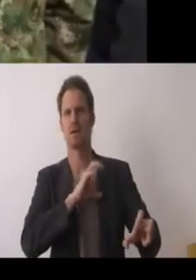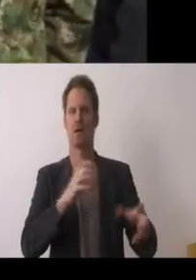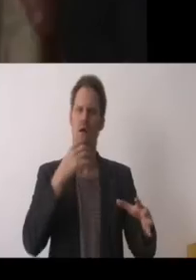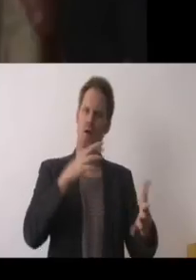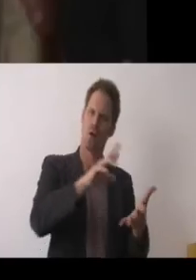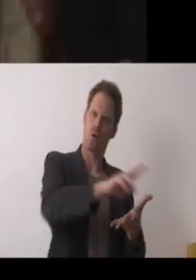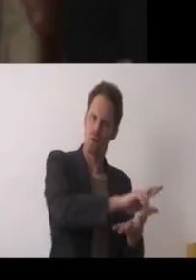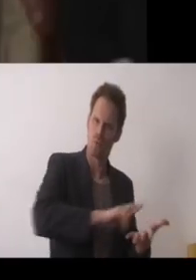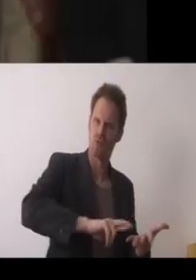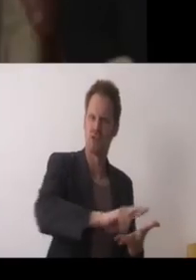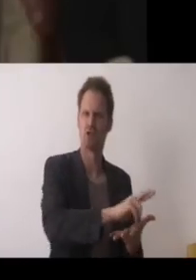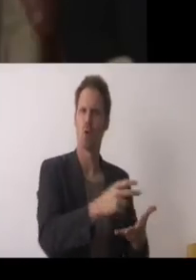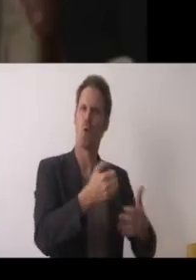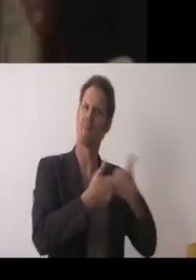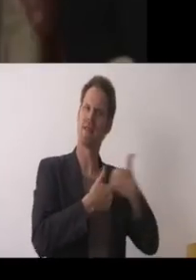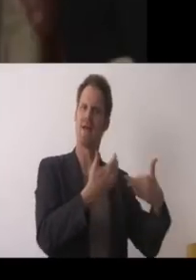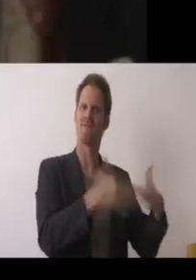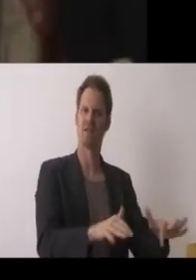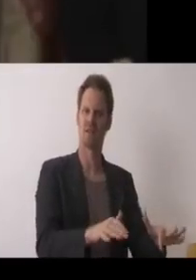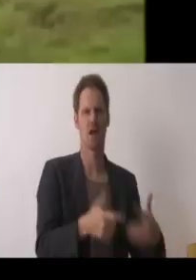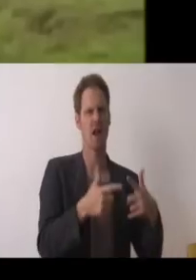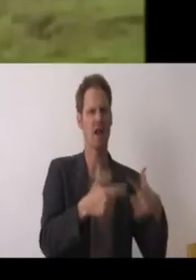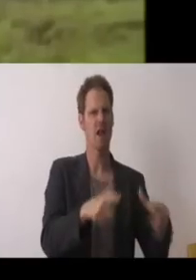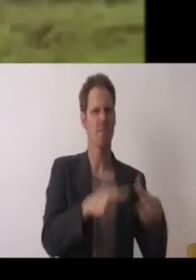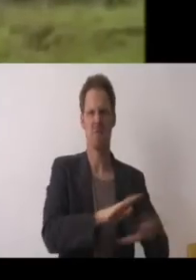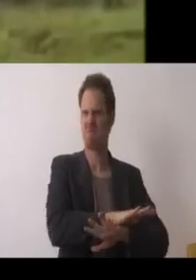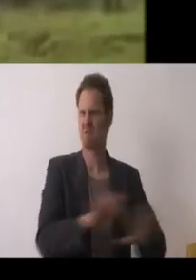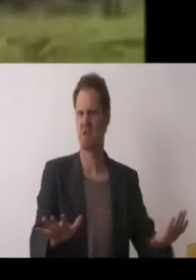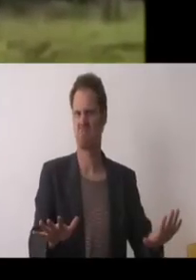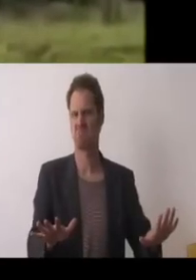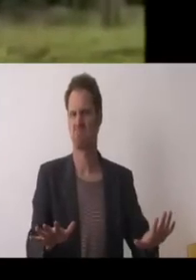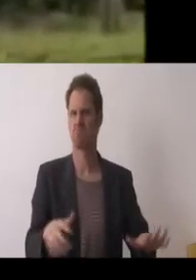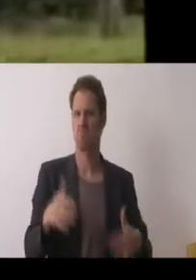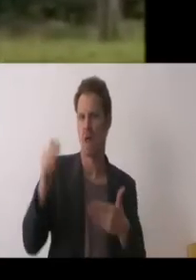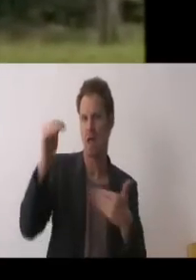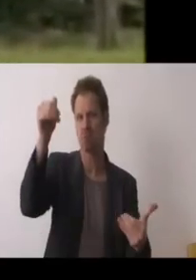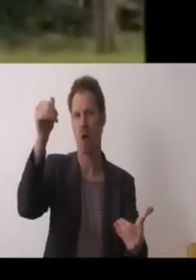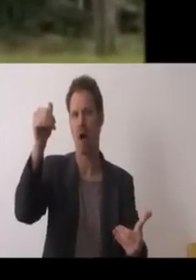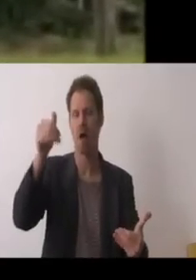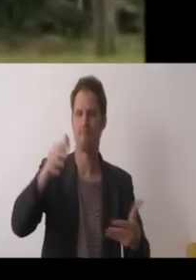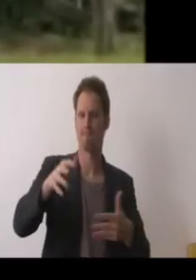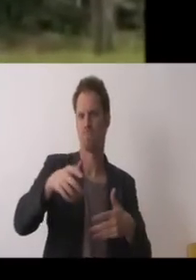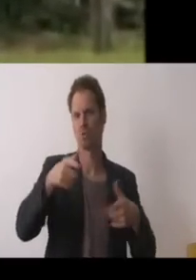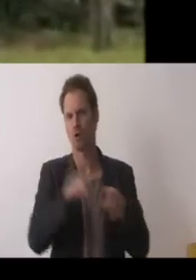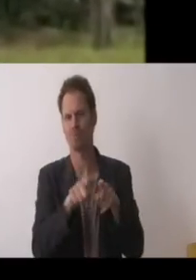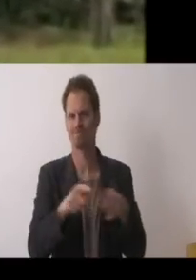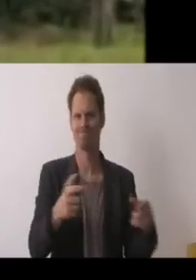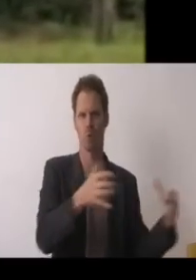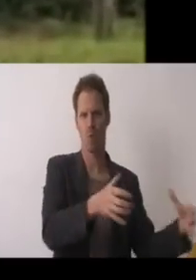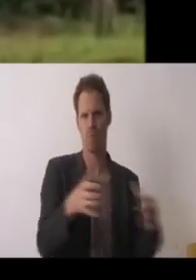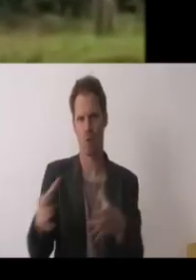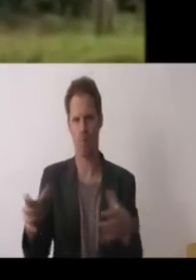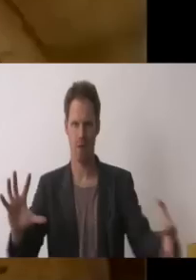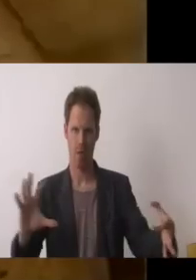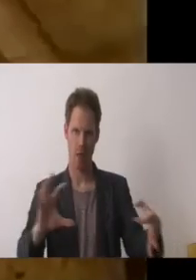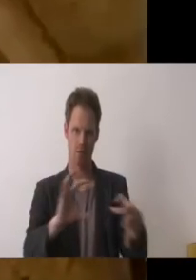Cette fois-ci, sans zone démilitarisée, sans libération massive, juste avec l'espoir du peuple colombien que les deux parties